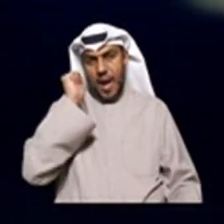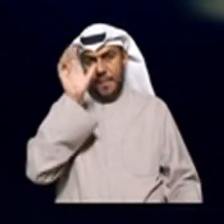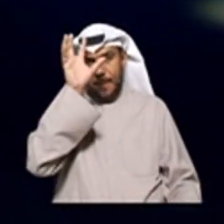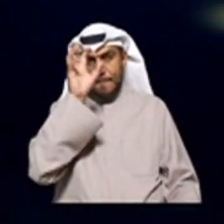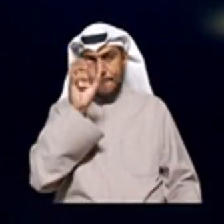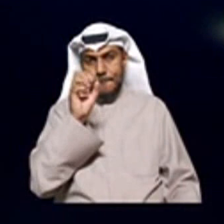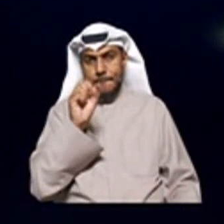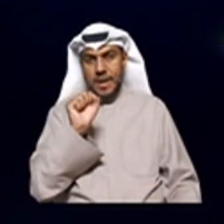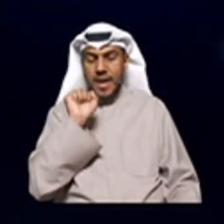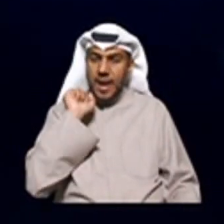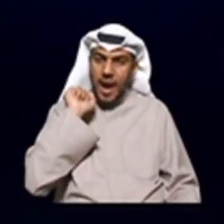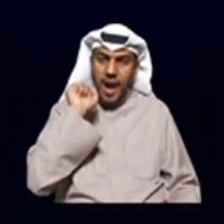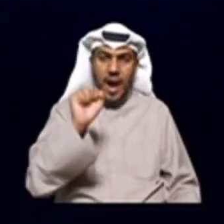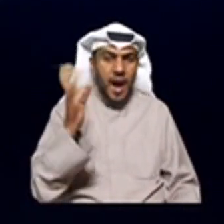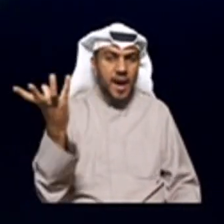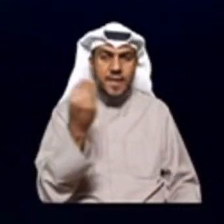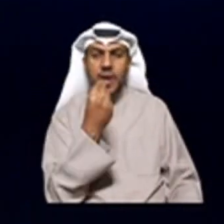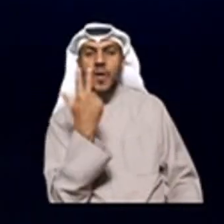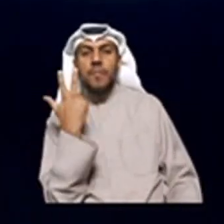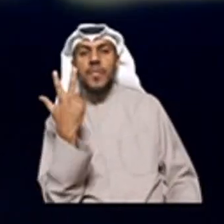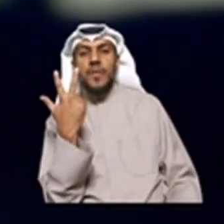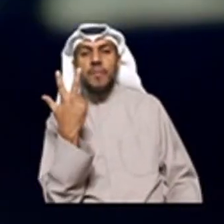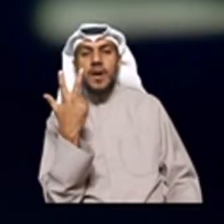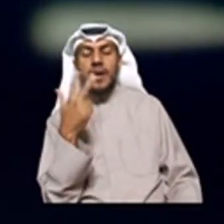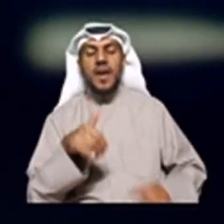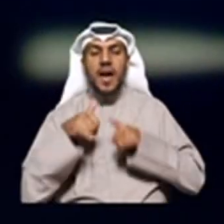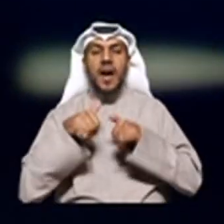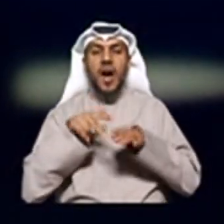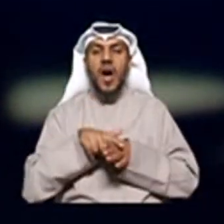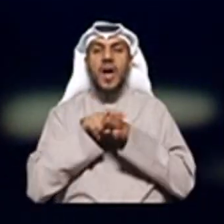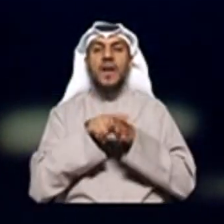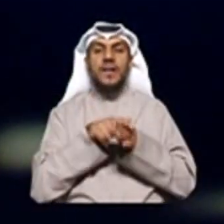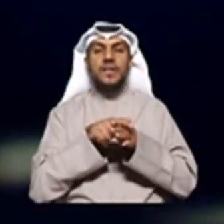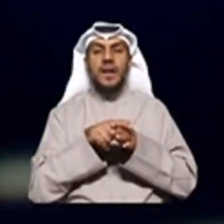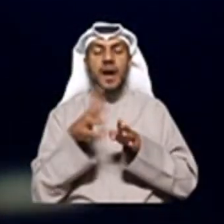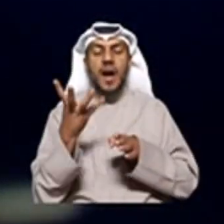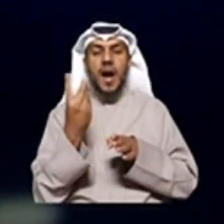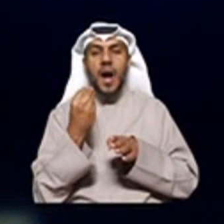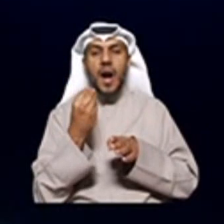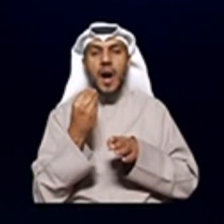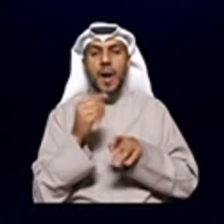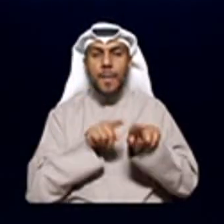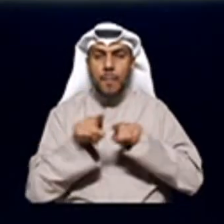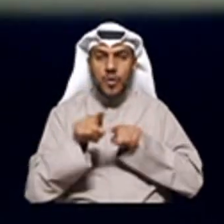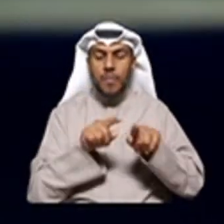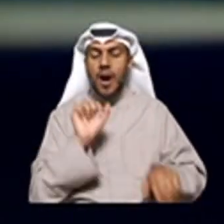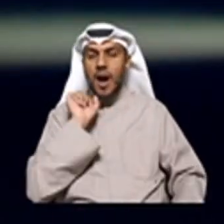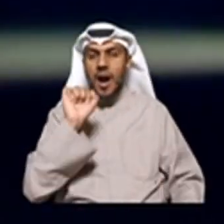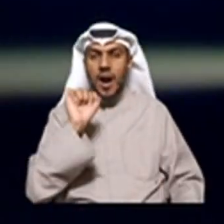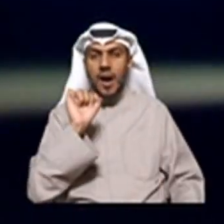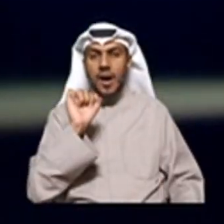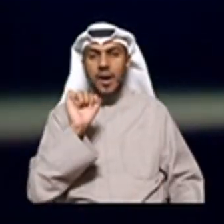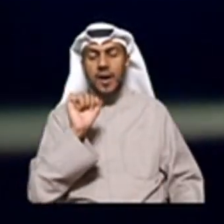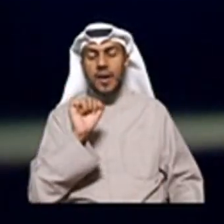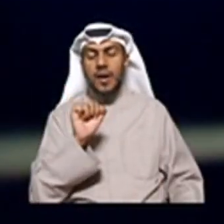مهرجان الكويت الدولي الثامن للجواد العربي 2019، البطولة الدولية الثامنة، وذلك بمركز